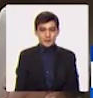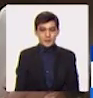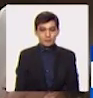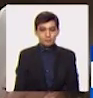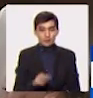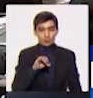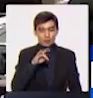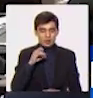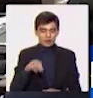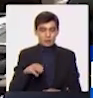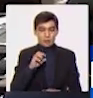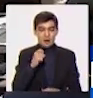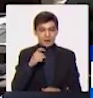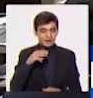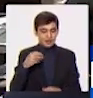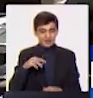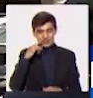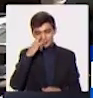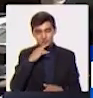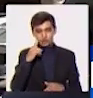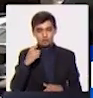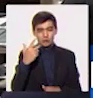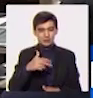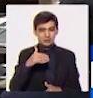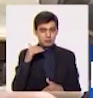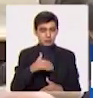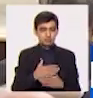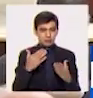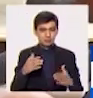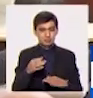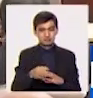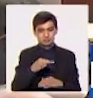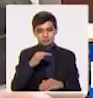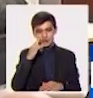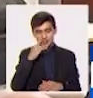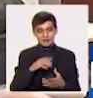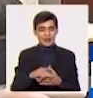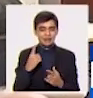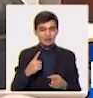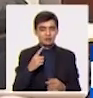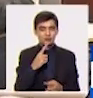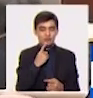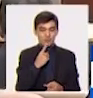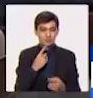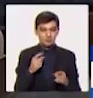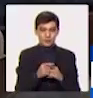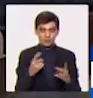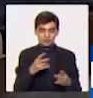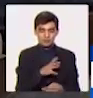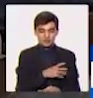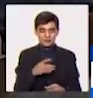Мұрат Бақтиярұлы, қазақ тілінің елдегі 130-дан астам ұлт пен этносқа ортақ тіл болуы үшін нақты жұмыстар